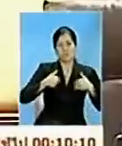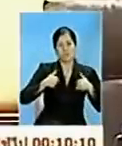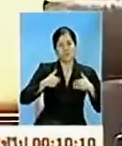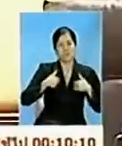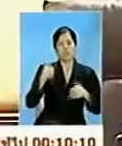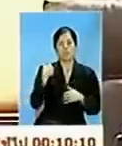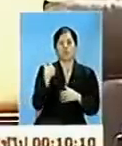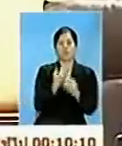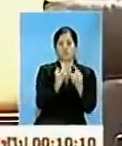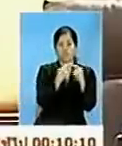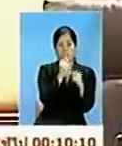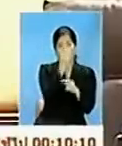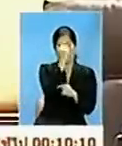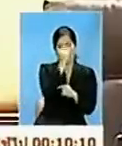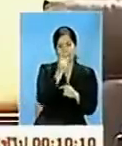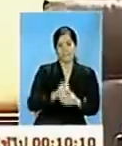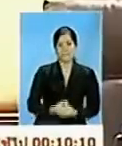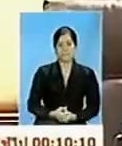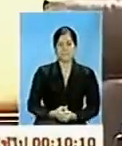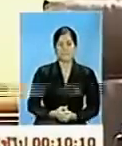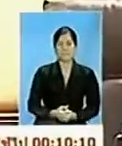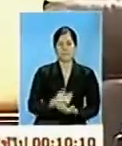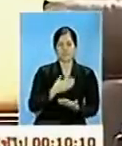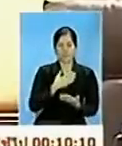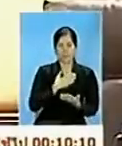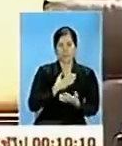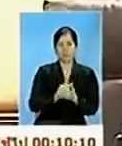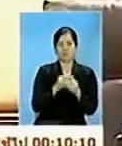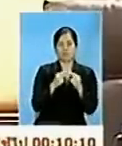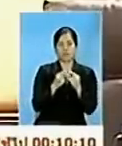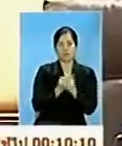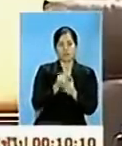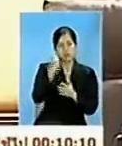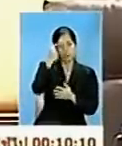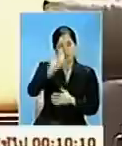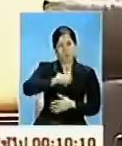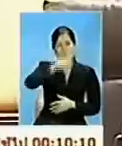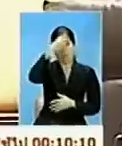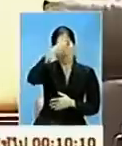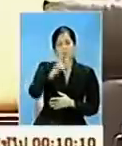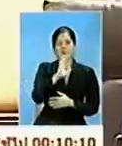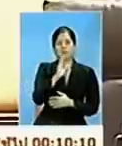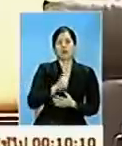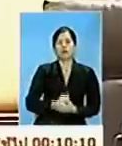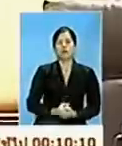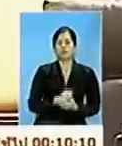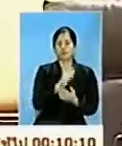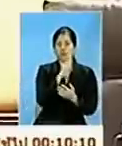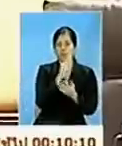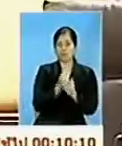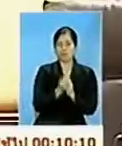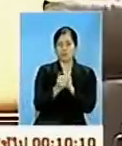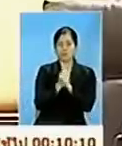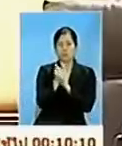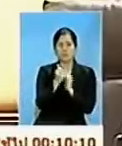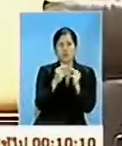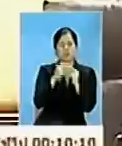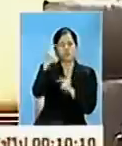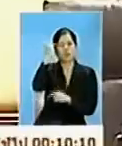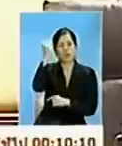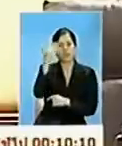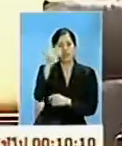วยความเคารพผมไม่ได้ไปใช้อารมณ์หรอกถ้าไม่มีความรู้วันหลังไปศึกษาให้ดีกว่